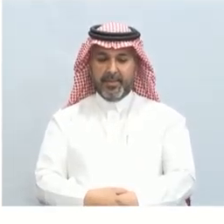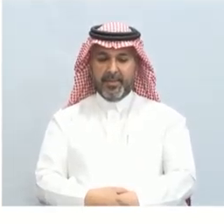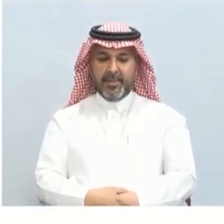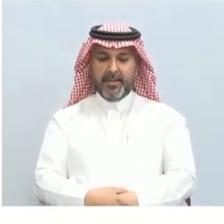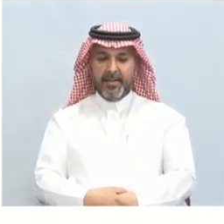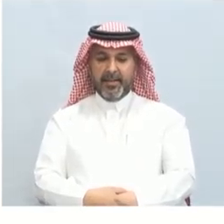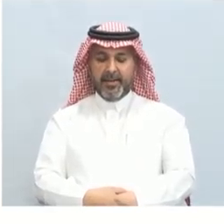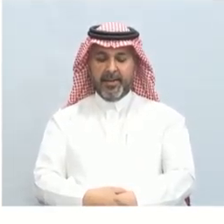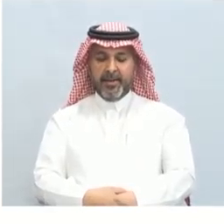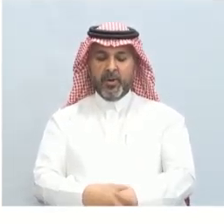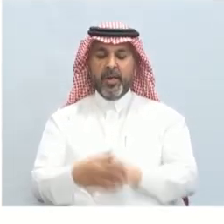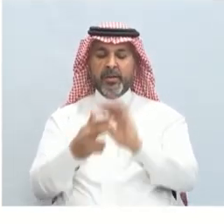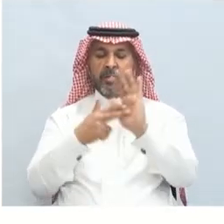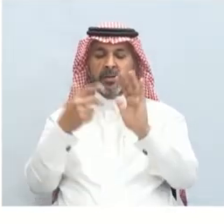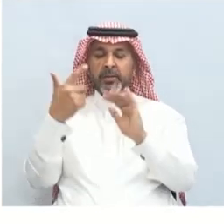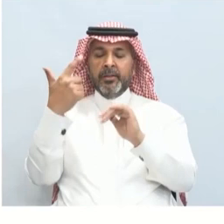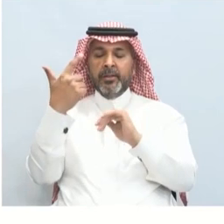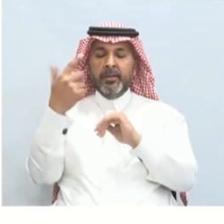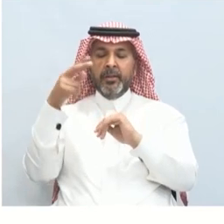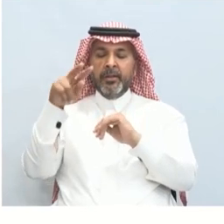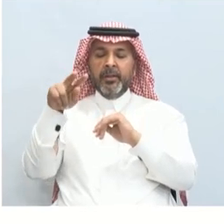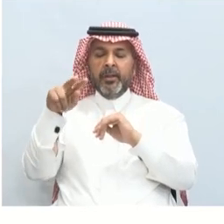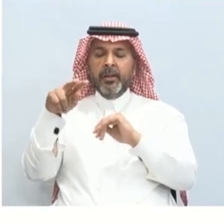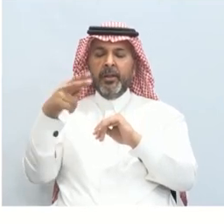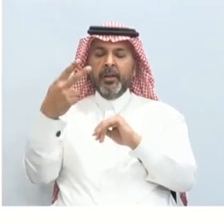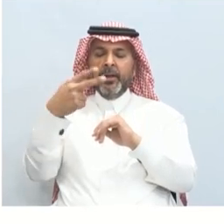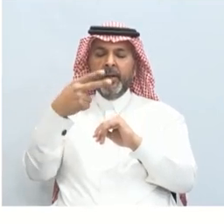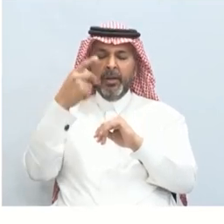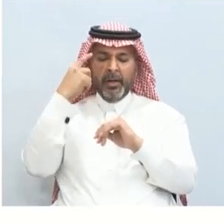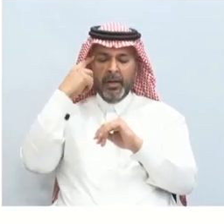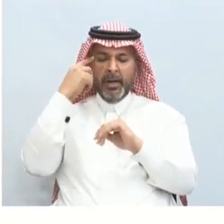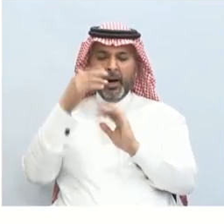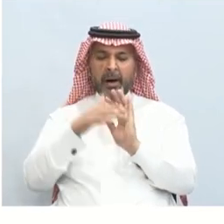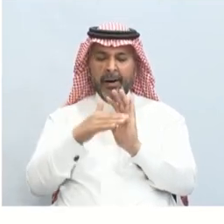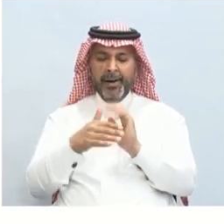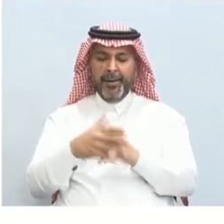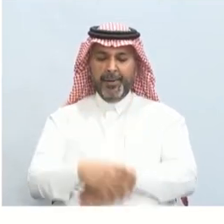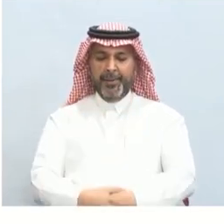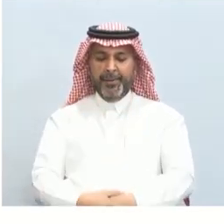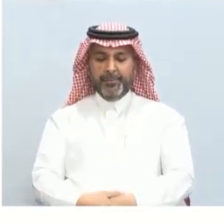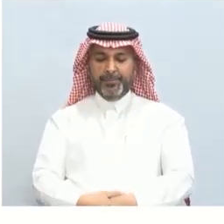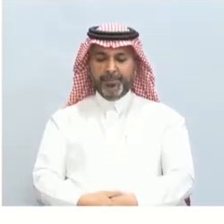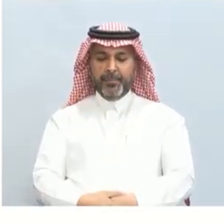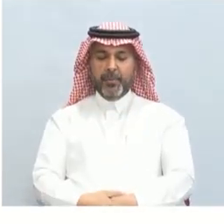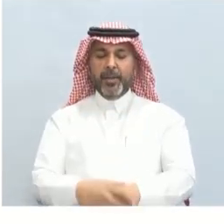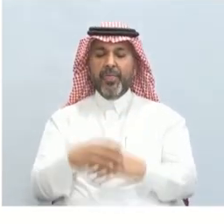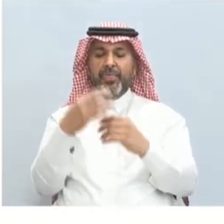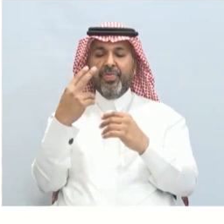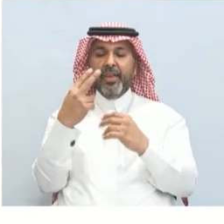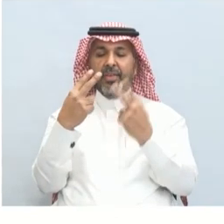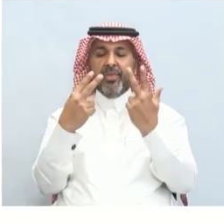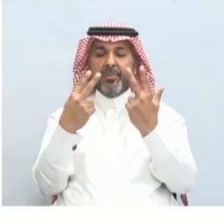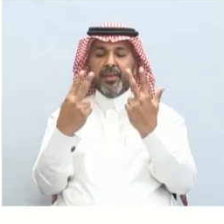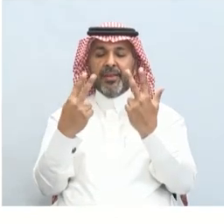الطريقه نحسب اللي هو التباديل لو قلنا مثلا 8 بي 2 هذه كم تساوي قلنا حناخد خانتين فقط ابتداء من